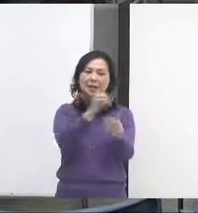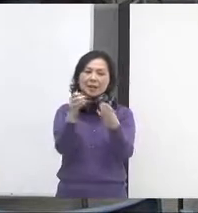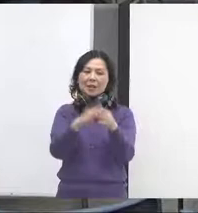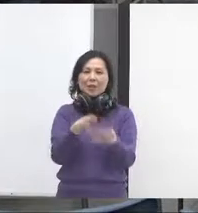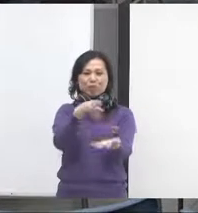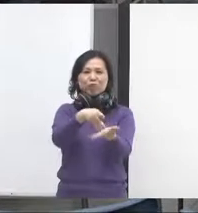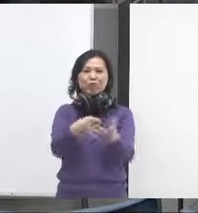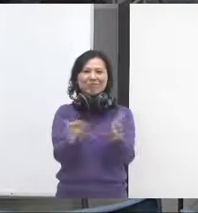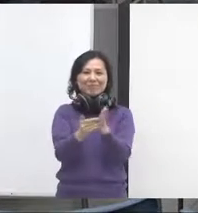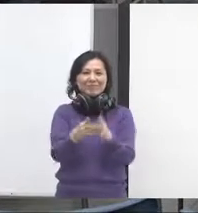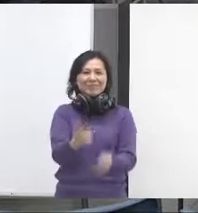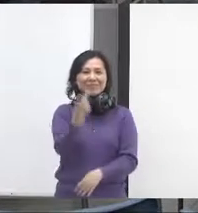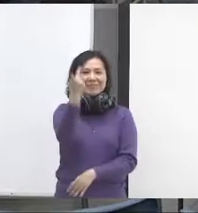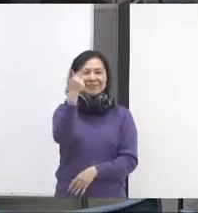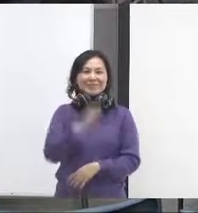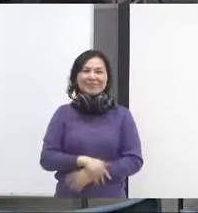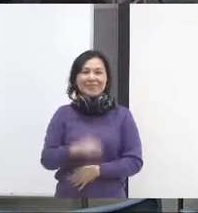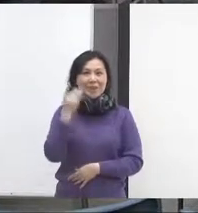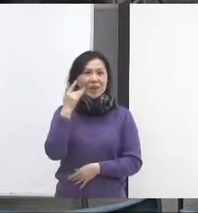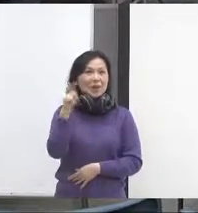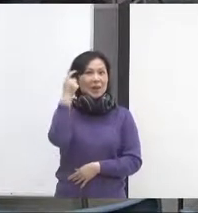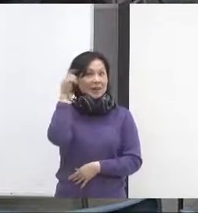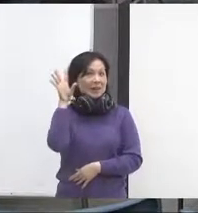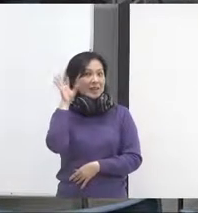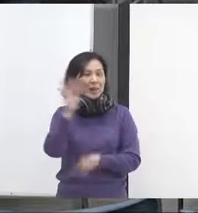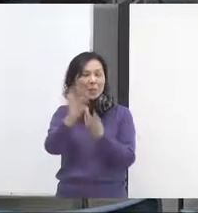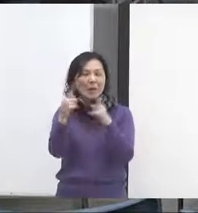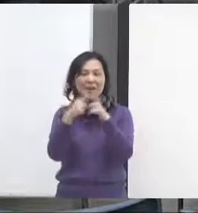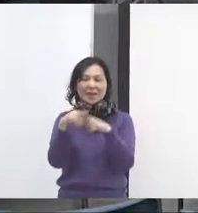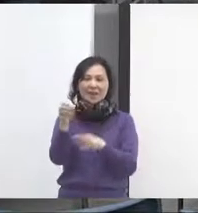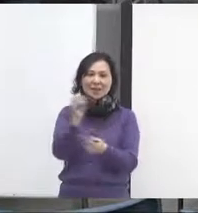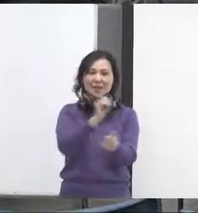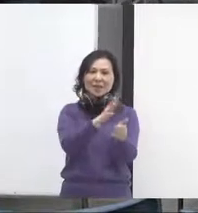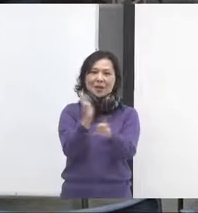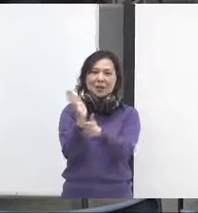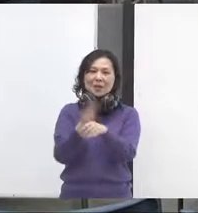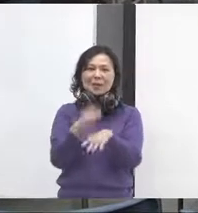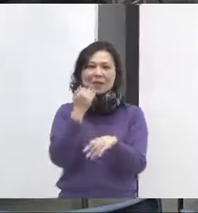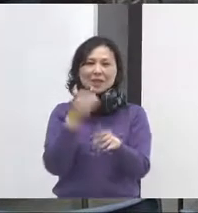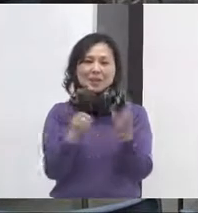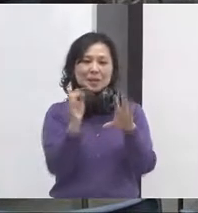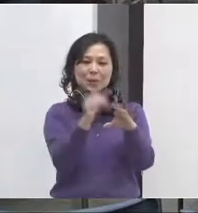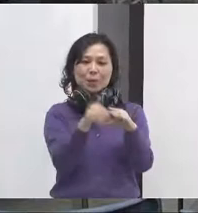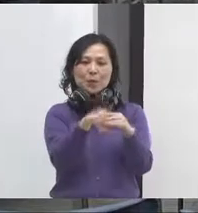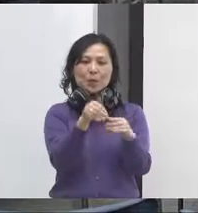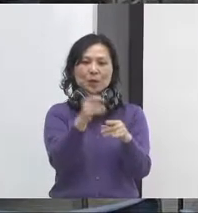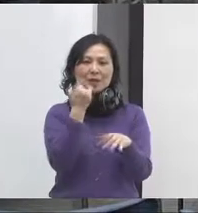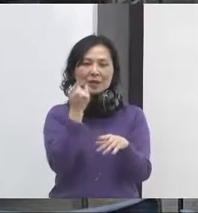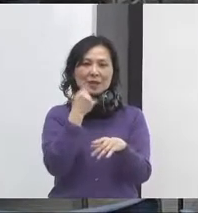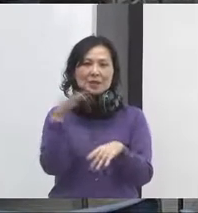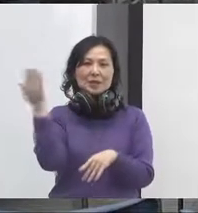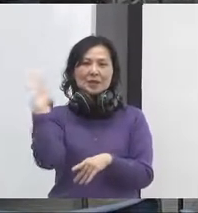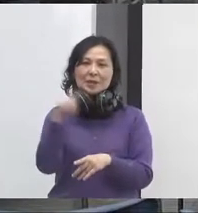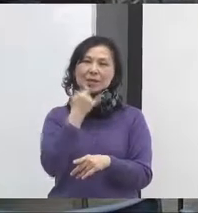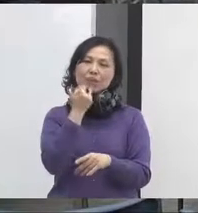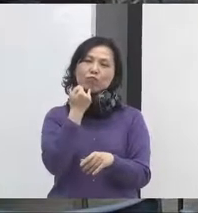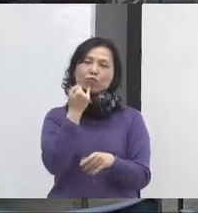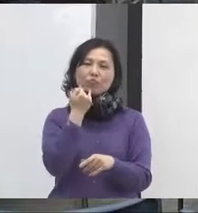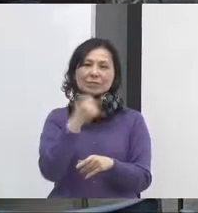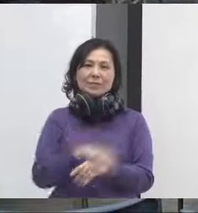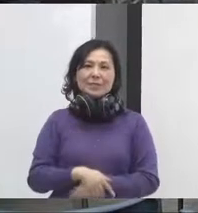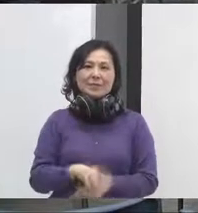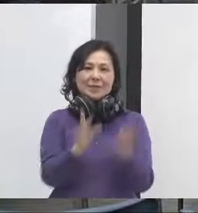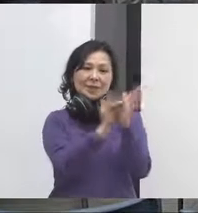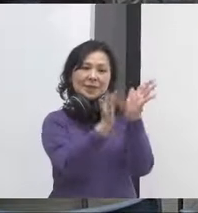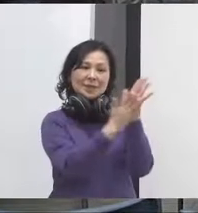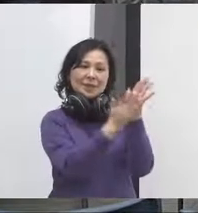那如果你想要聽其他人分享他們的idea那就投票給他們在Unconf的時段過去直接參加那這些貼紙